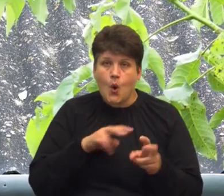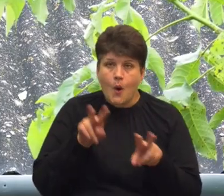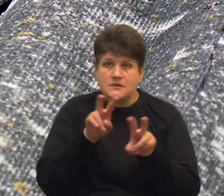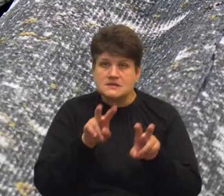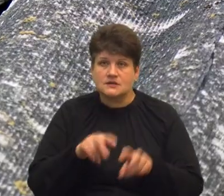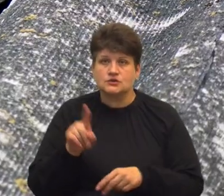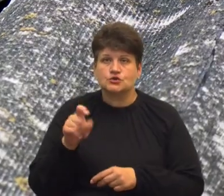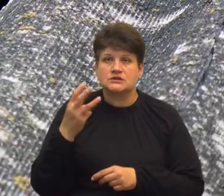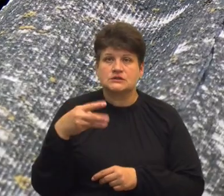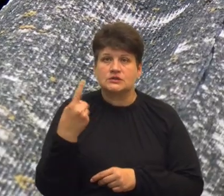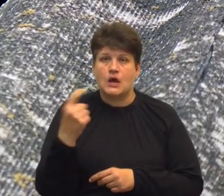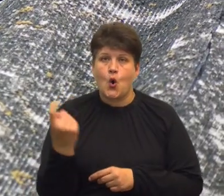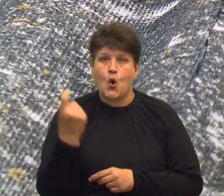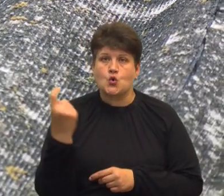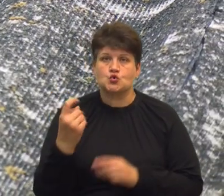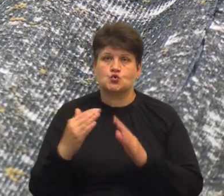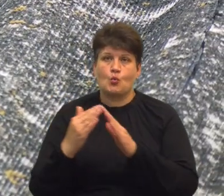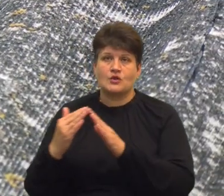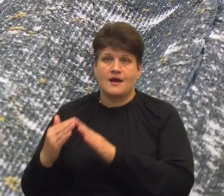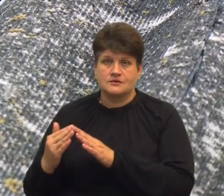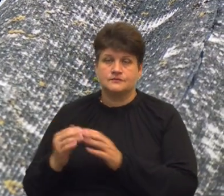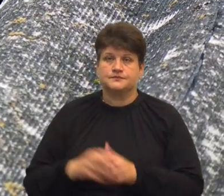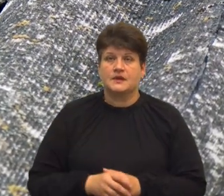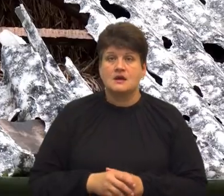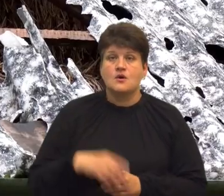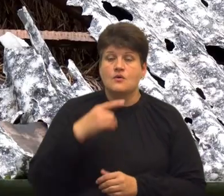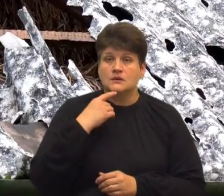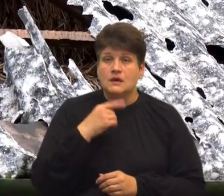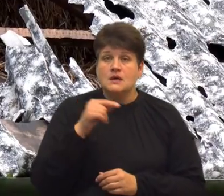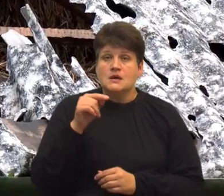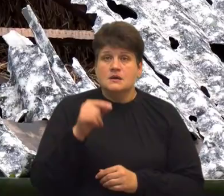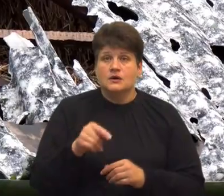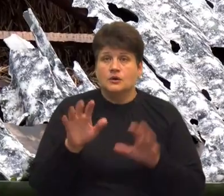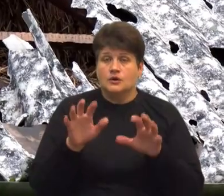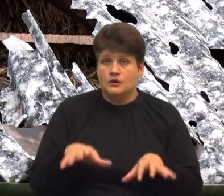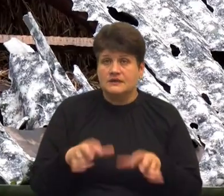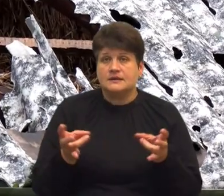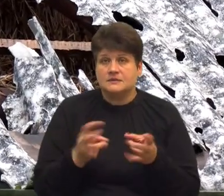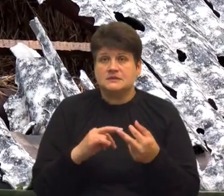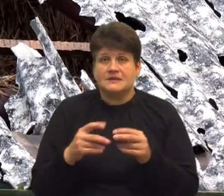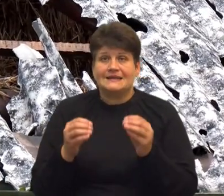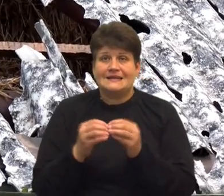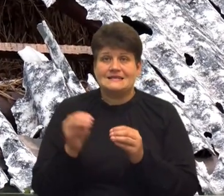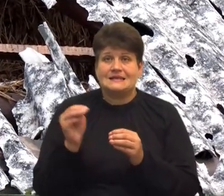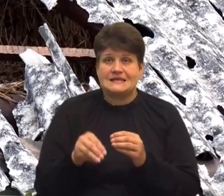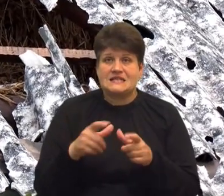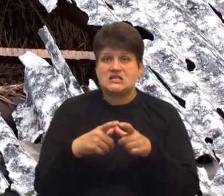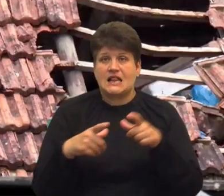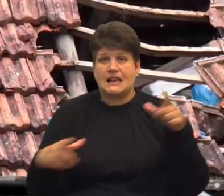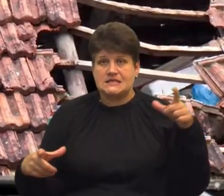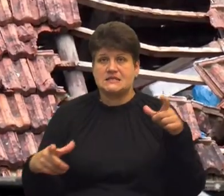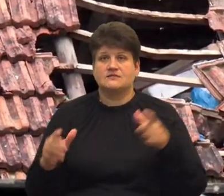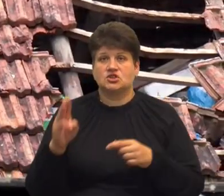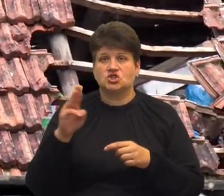домогосподарство розповів голова громади Віктор Шепета за його словами потрібно замінити майже 10 тисяч листів шиферу та черепиці